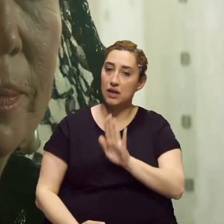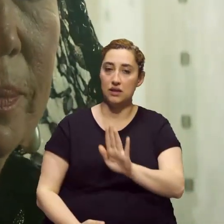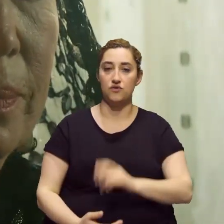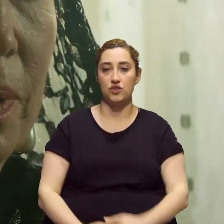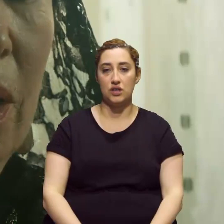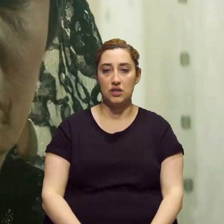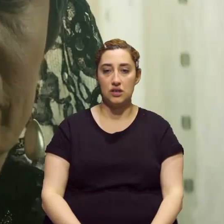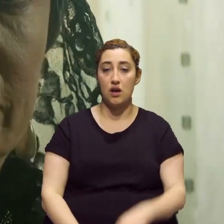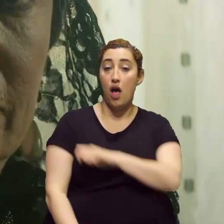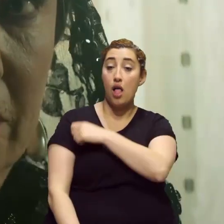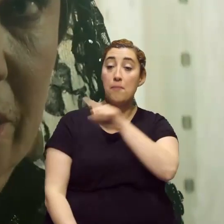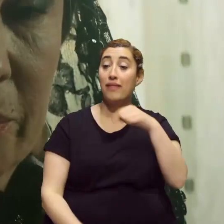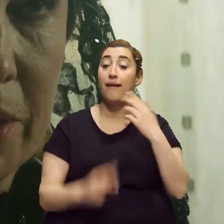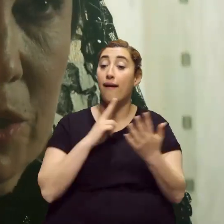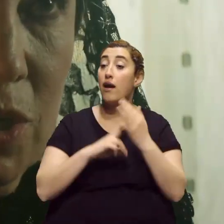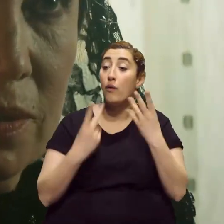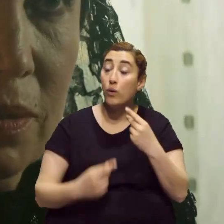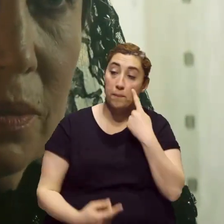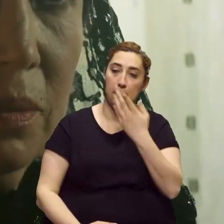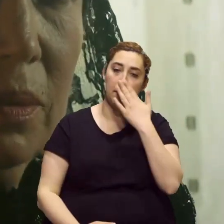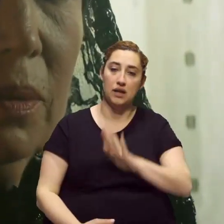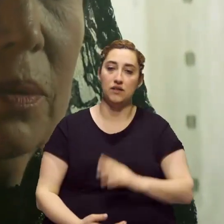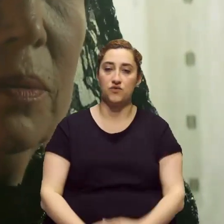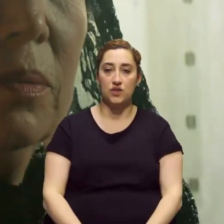Bekleyeceğiz. Almanların kararını bekleyeceğiz.